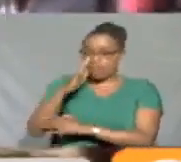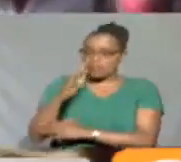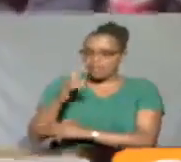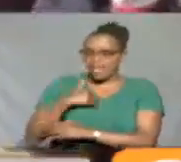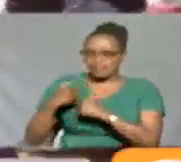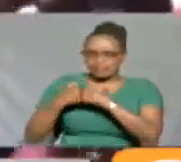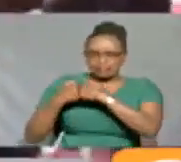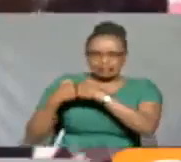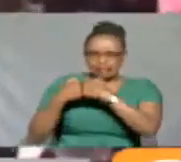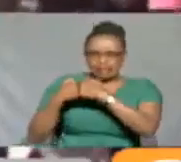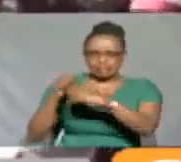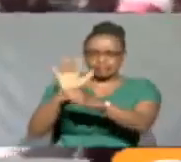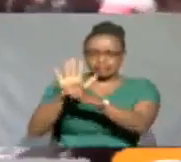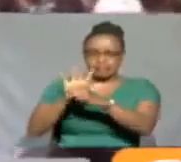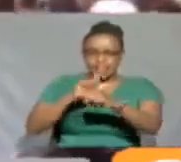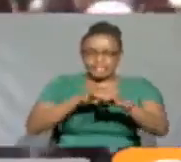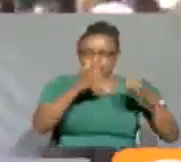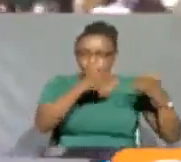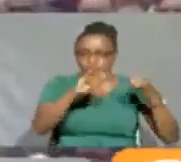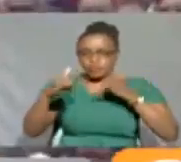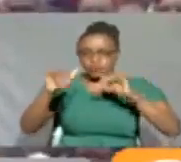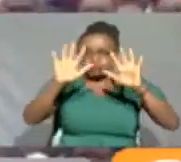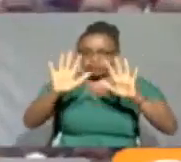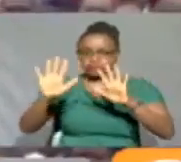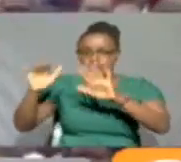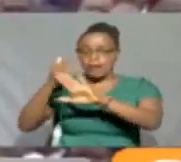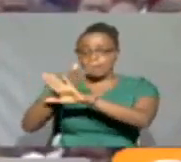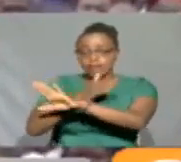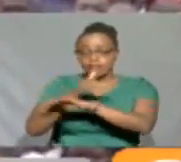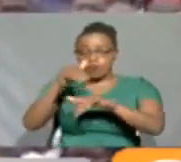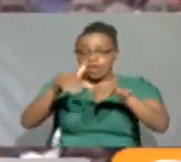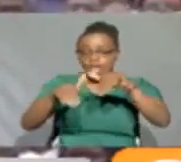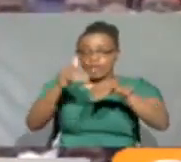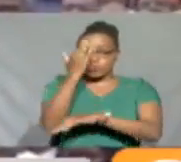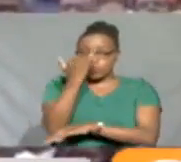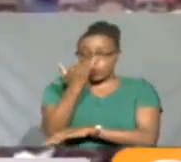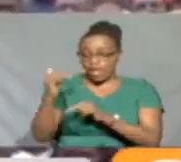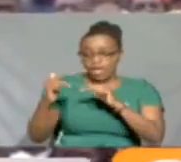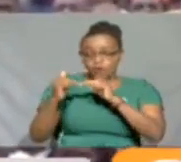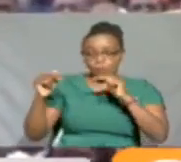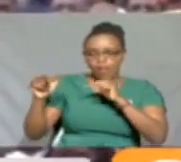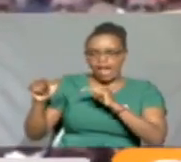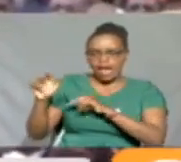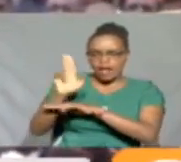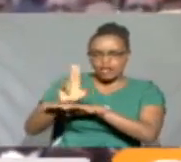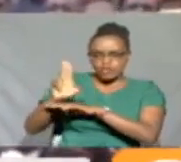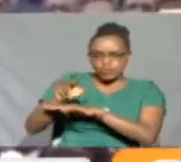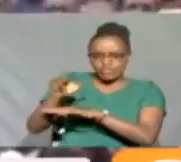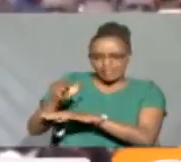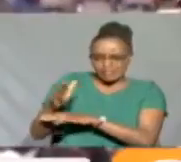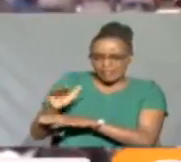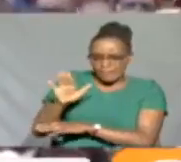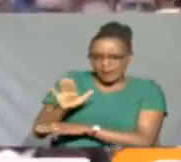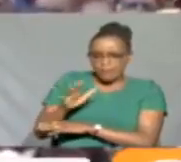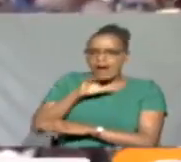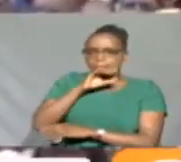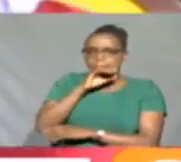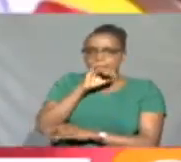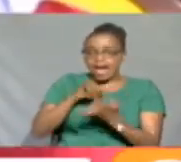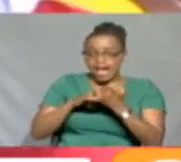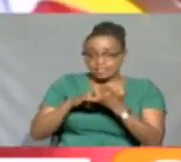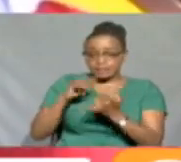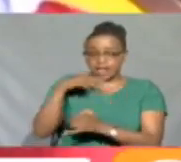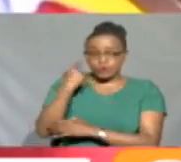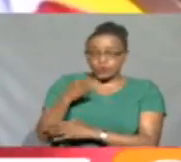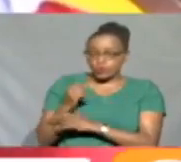alikumbwa na changamoto si haba alipokuwa kikampeni kabla ya uchaguzi, kwani wapinzani wake walitumia ndoa yake kwa mume asiyekuwa wa